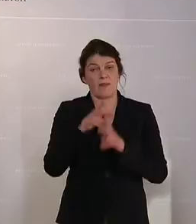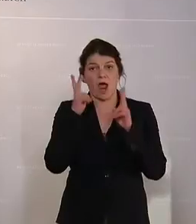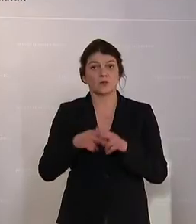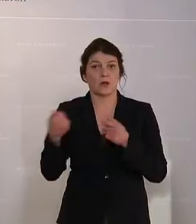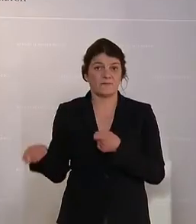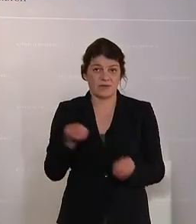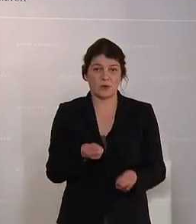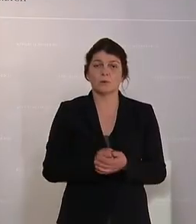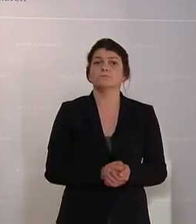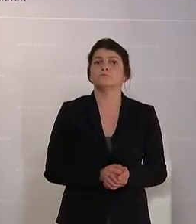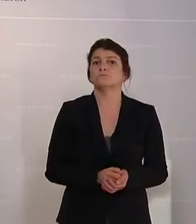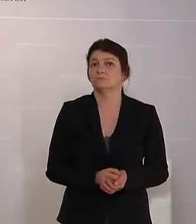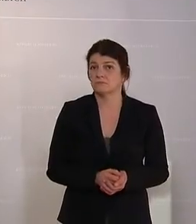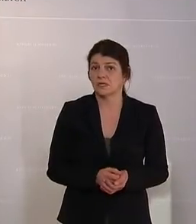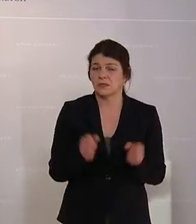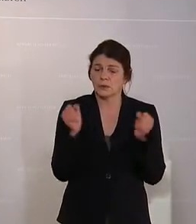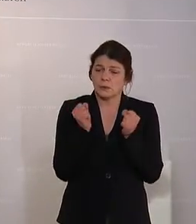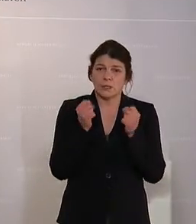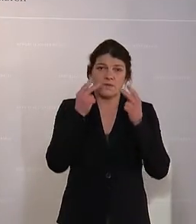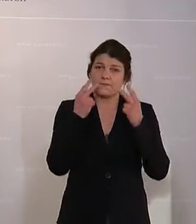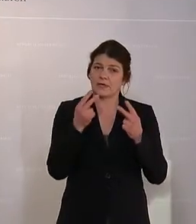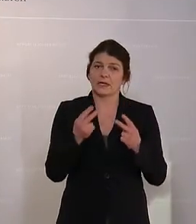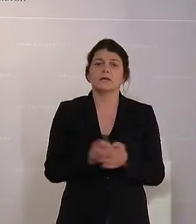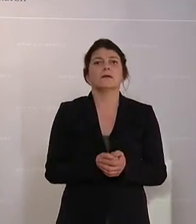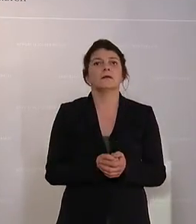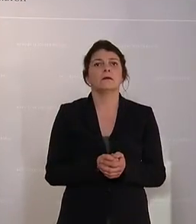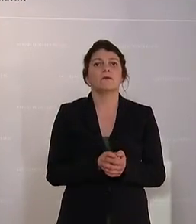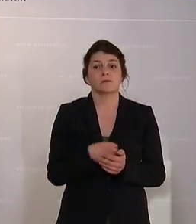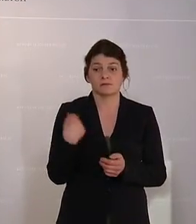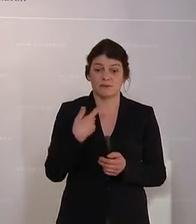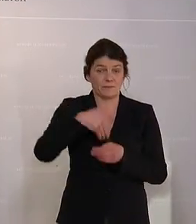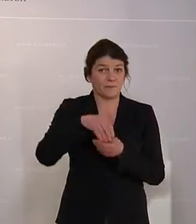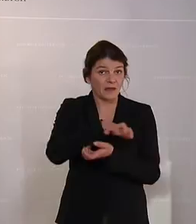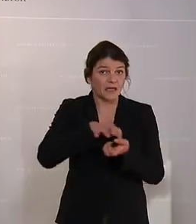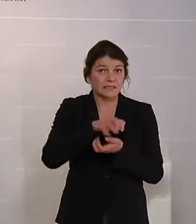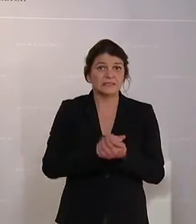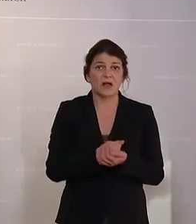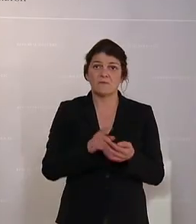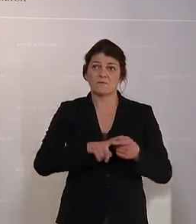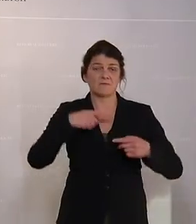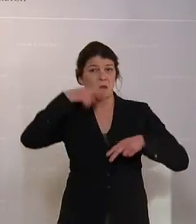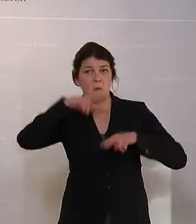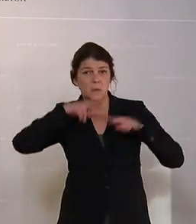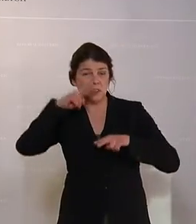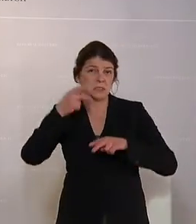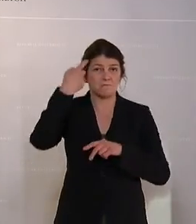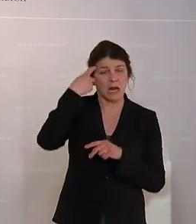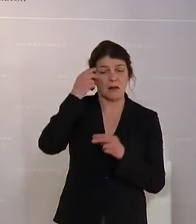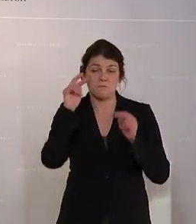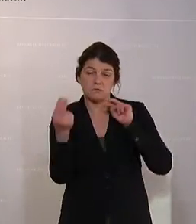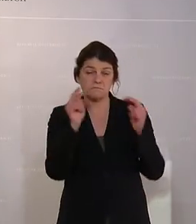einmal wiederholen. Es ist enorm wichtig, dass wir in der Krise, auch wenn wir unterschiedliche Standpunkte haben,